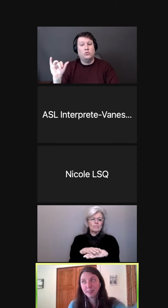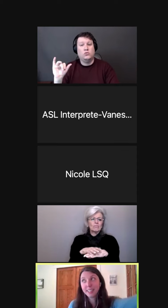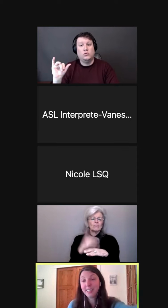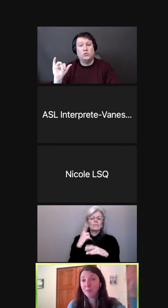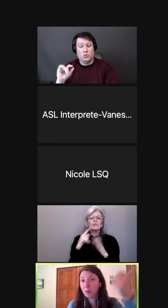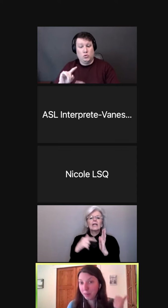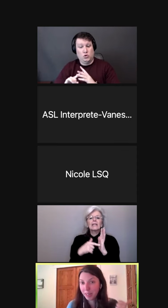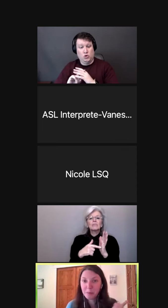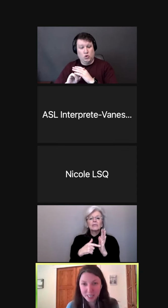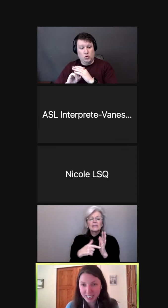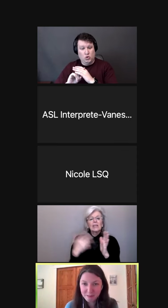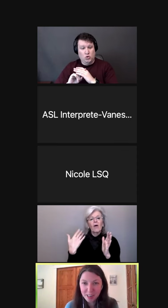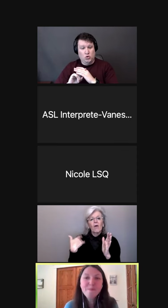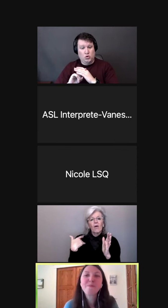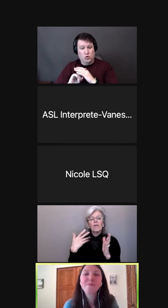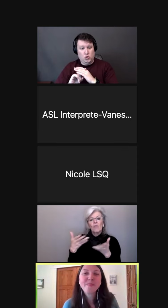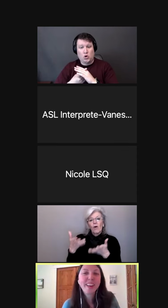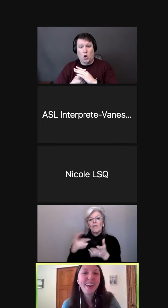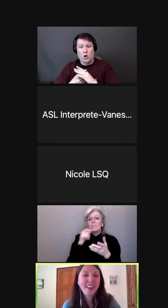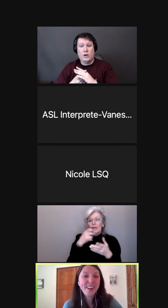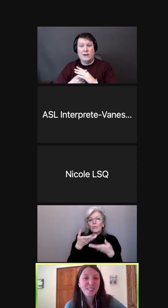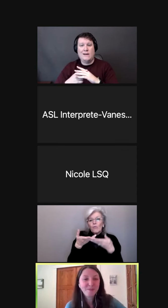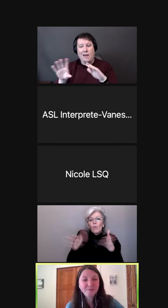qui va ouvrir prochainement.